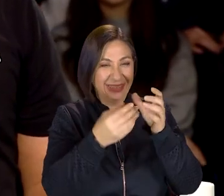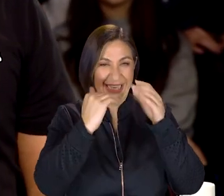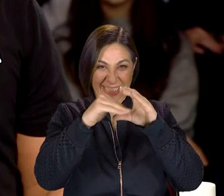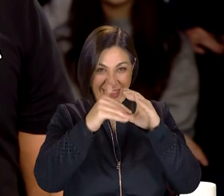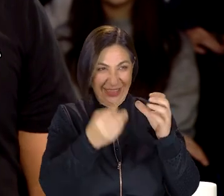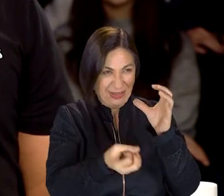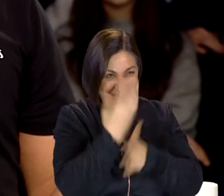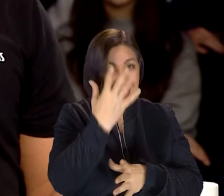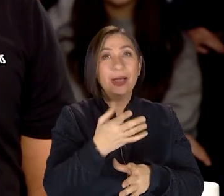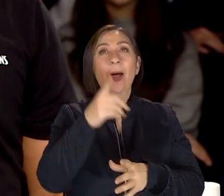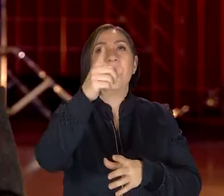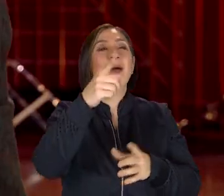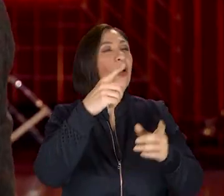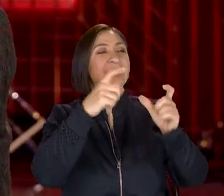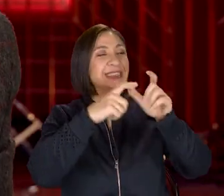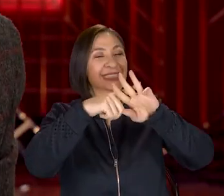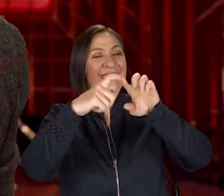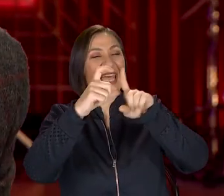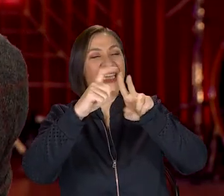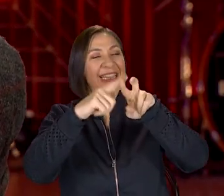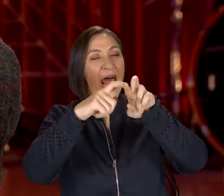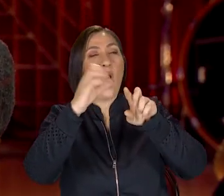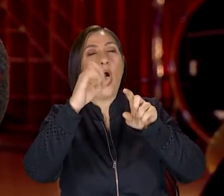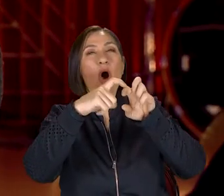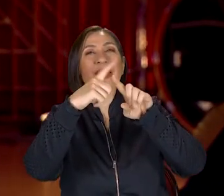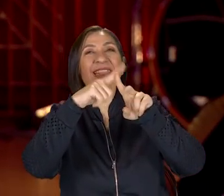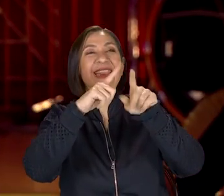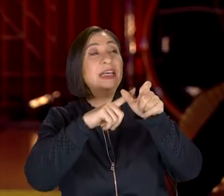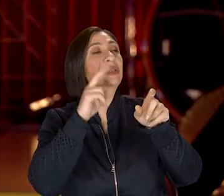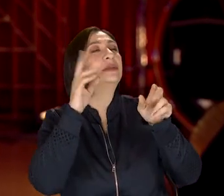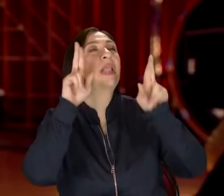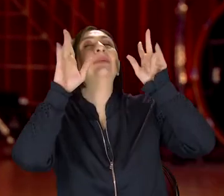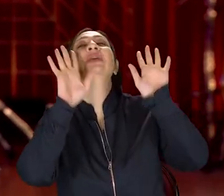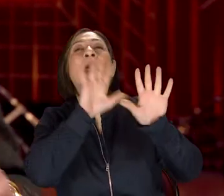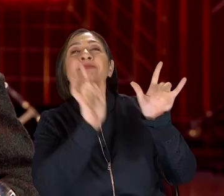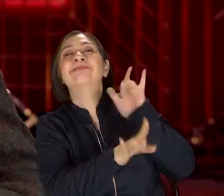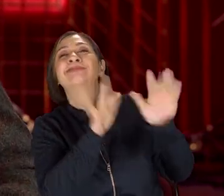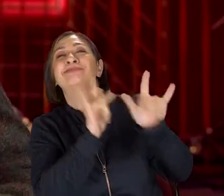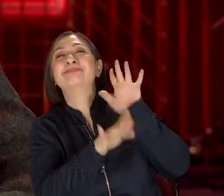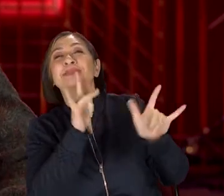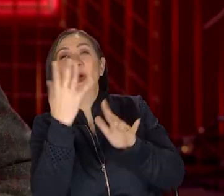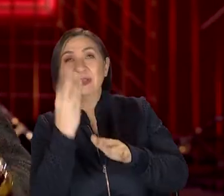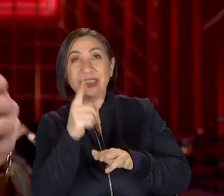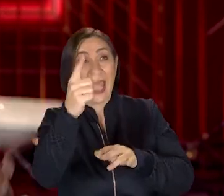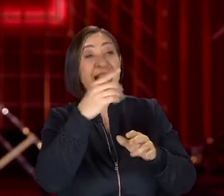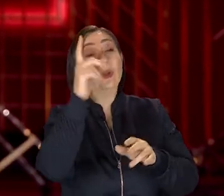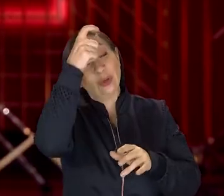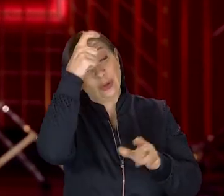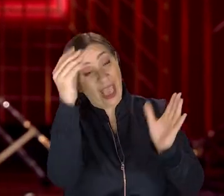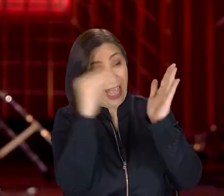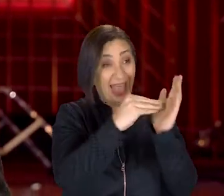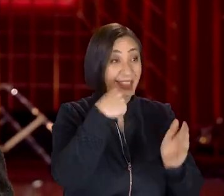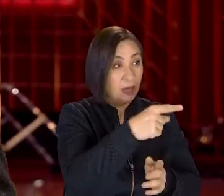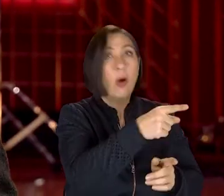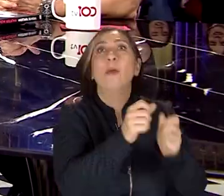yapacaktı. Ve biz bugün bunları yaşamayacaktık yani. Yani her şey de çok hayırlı değil.